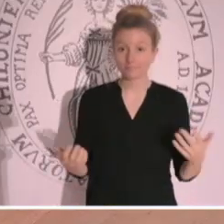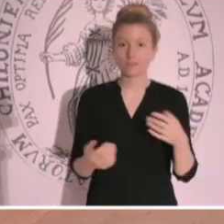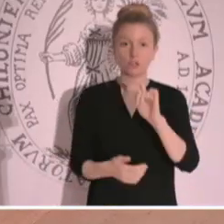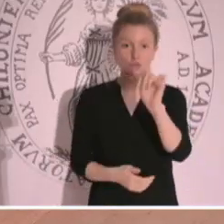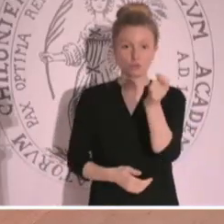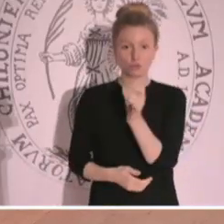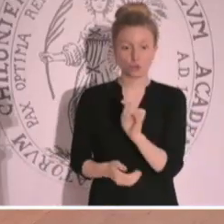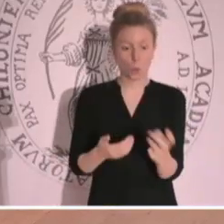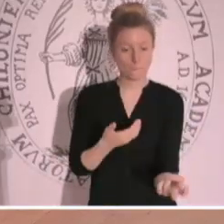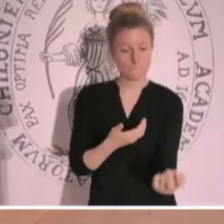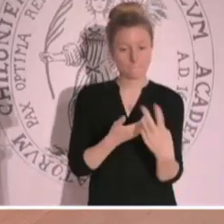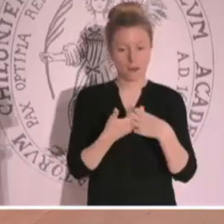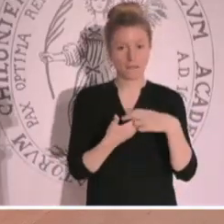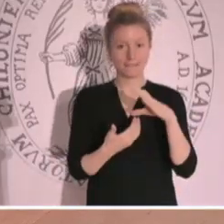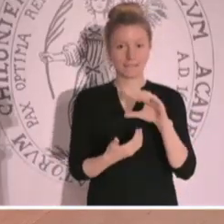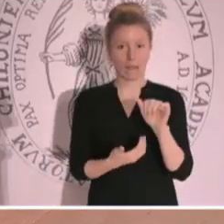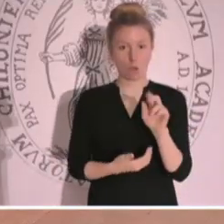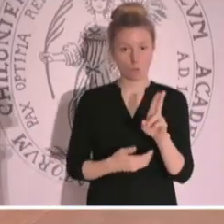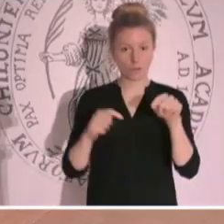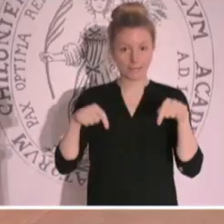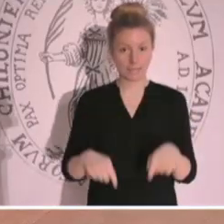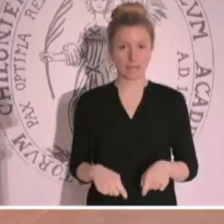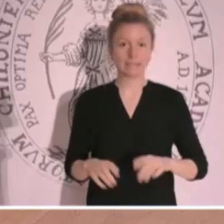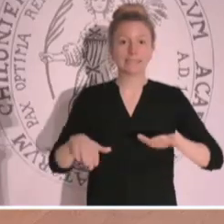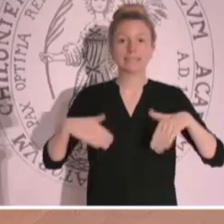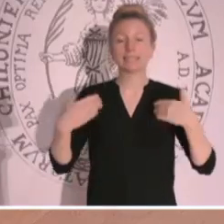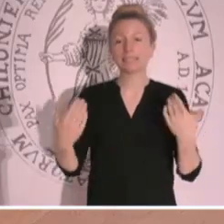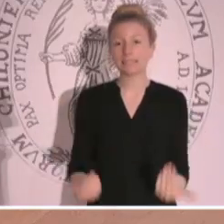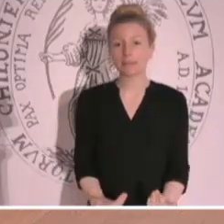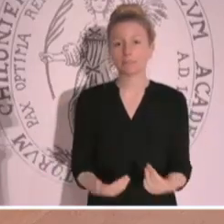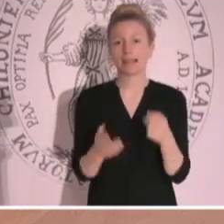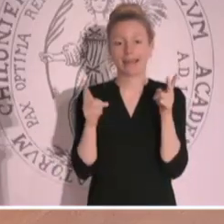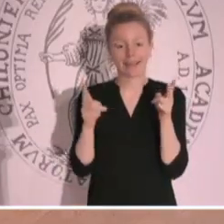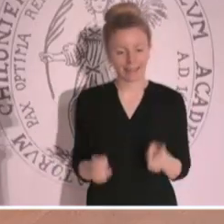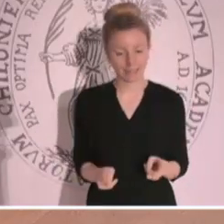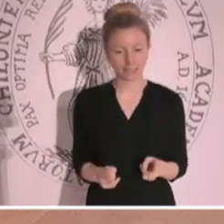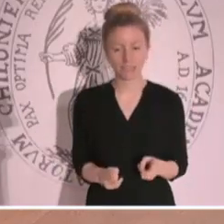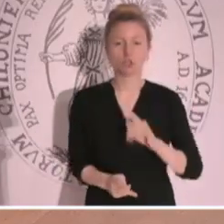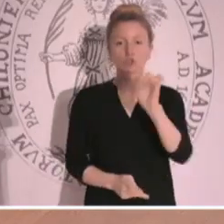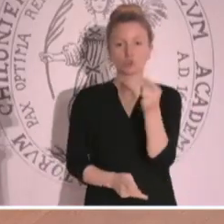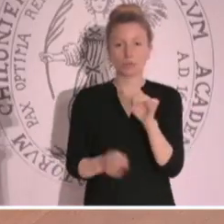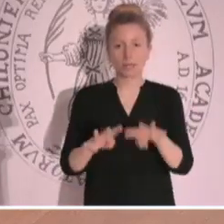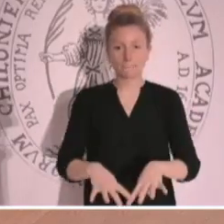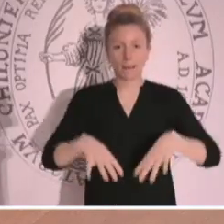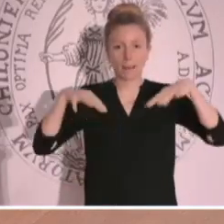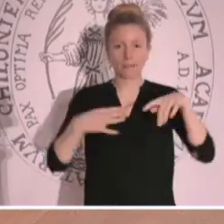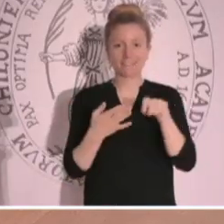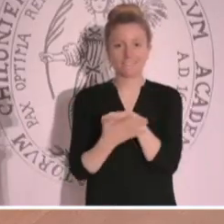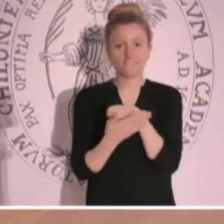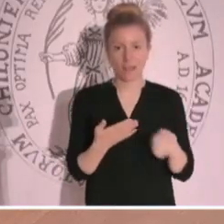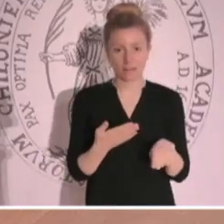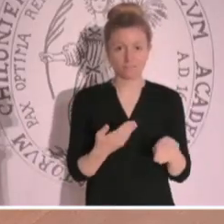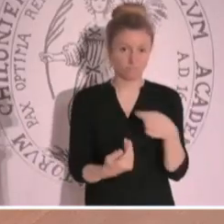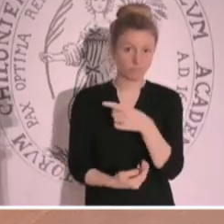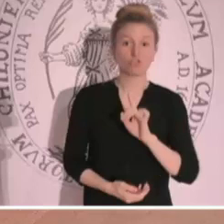im Jahr das Studierendenparlament zu wählen. Eure Stimme ist wichtig, damit wir meinen den ASTA und